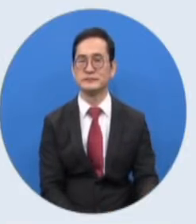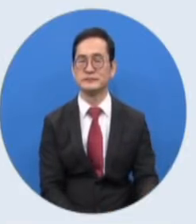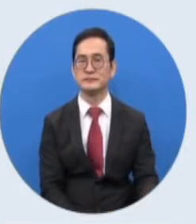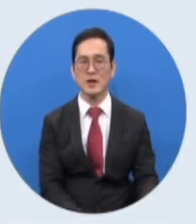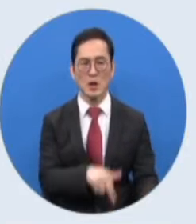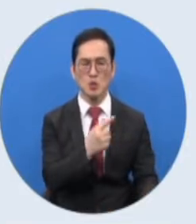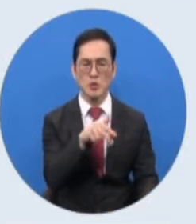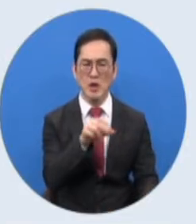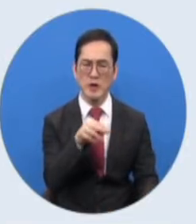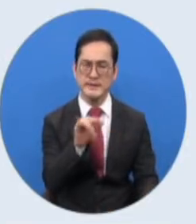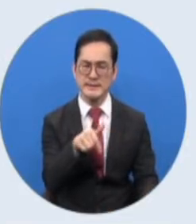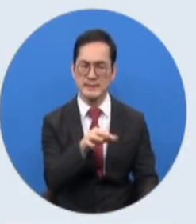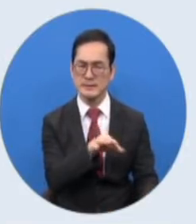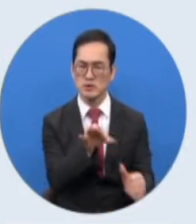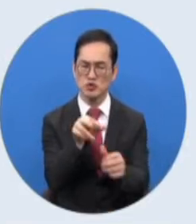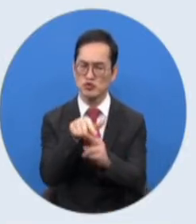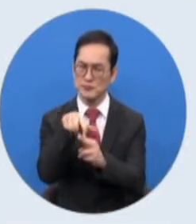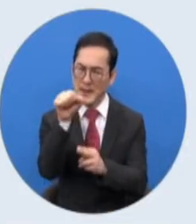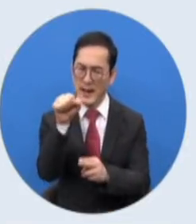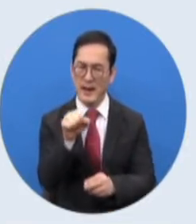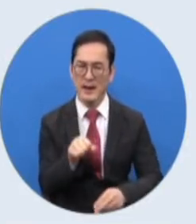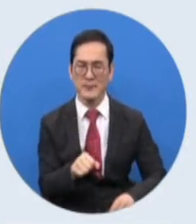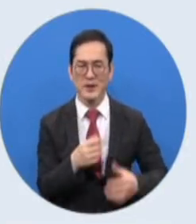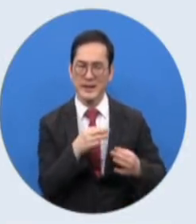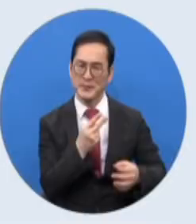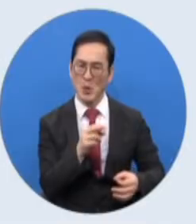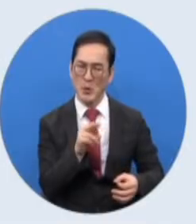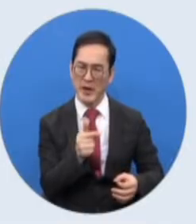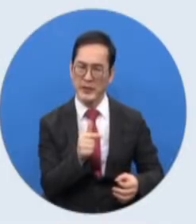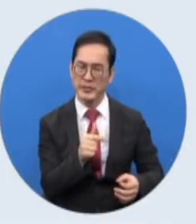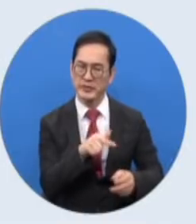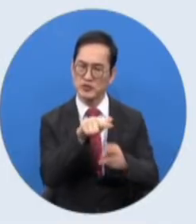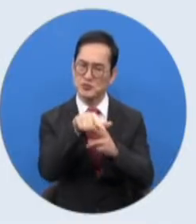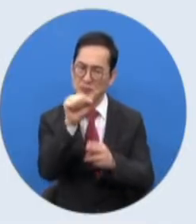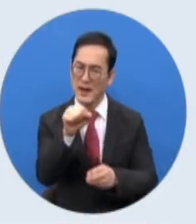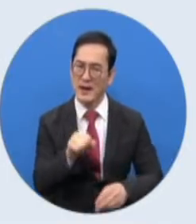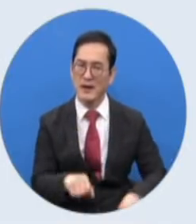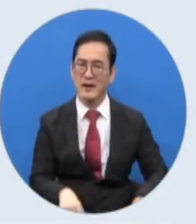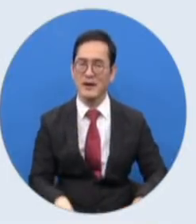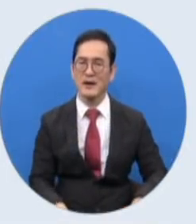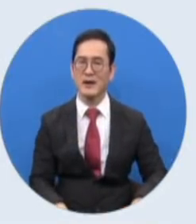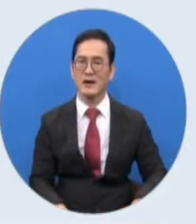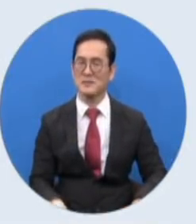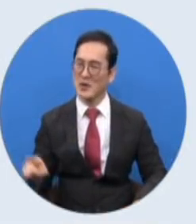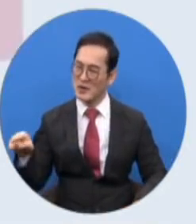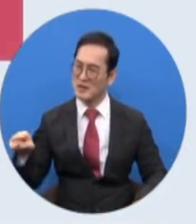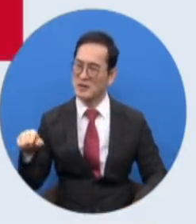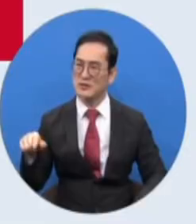데도 있어요. 뭐 김동연 대 뭐랄까 뭐 원희룡 이렇게 꼽은 데도 있어요.